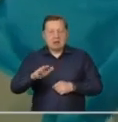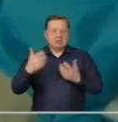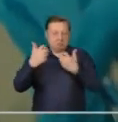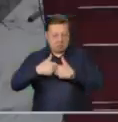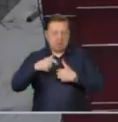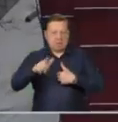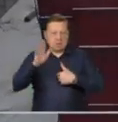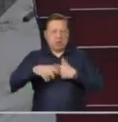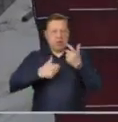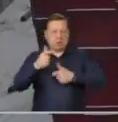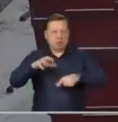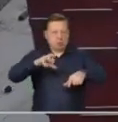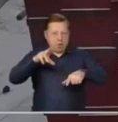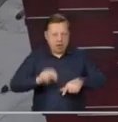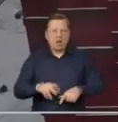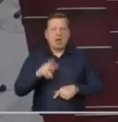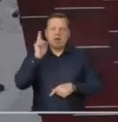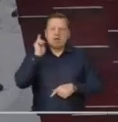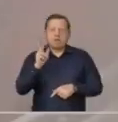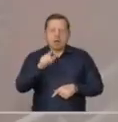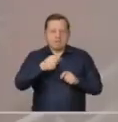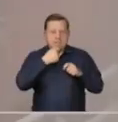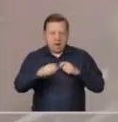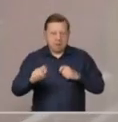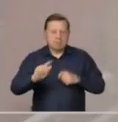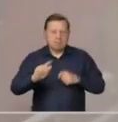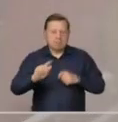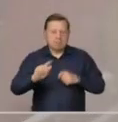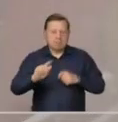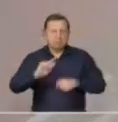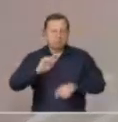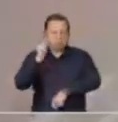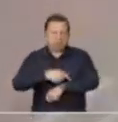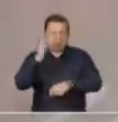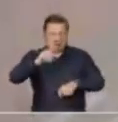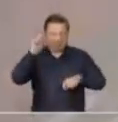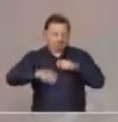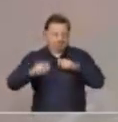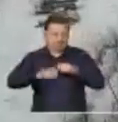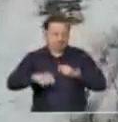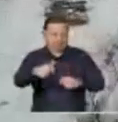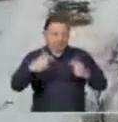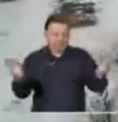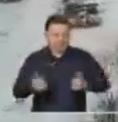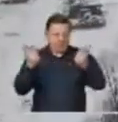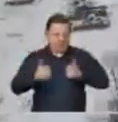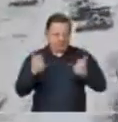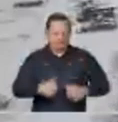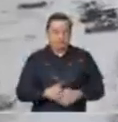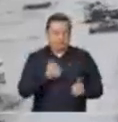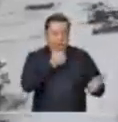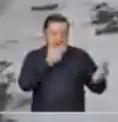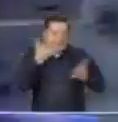Prokuratura prowadzi śledztwo w sprawie umyślnego sprowadzenia zdarzenia w postaci pożaru zagrażającego mieniu w wielkich rozmiarach.